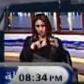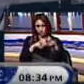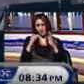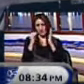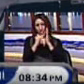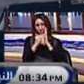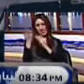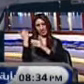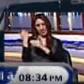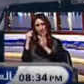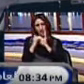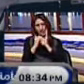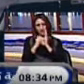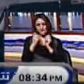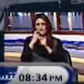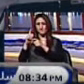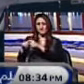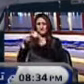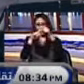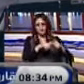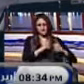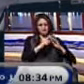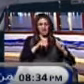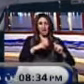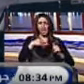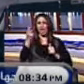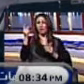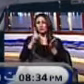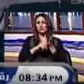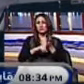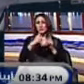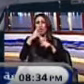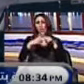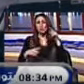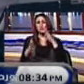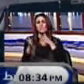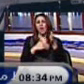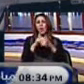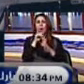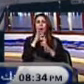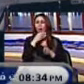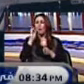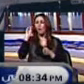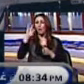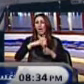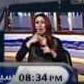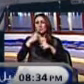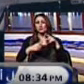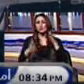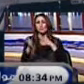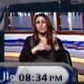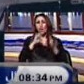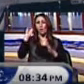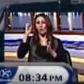أيام، وتم نقلها للقاهرة وطلب الجناه نص مليون جنيه فدية. معنا على التليفون والد الطفلة الأستاذ هاني